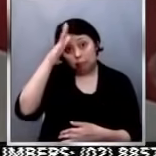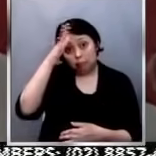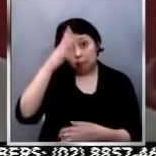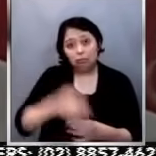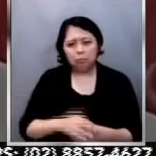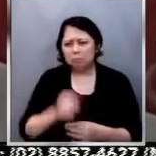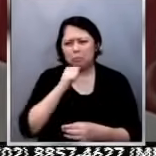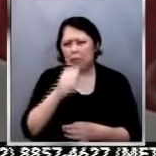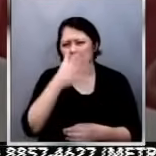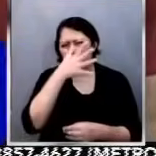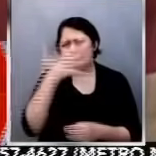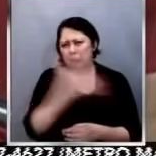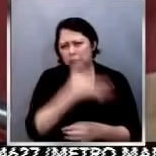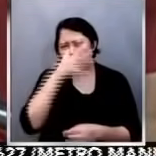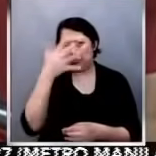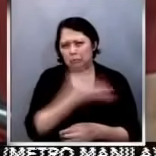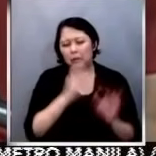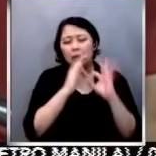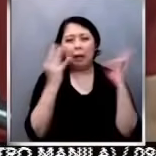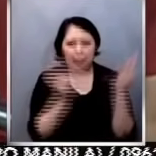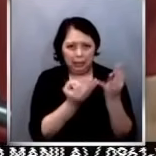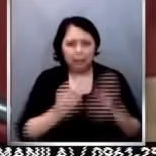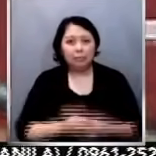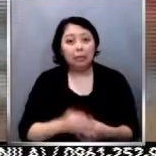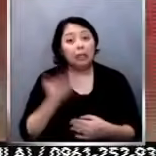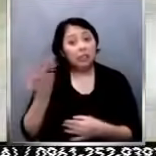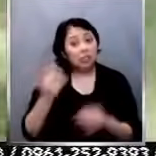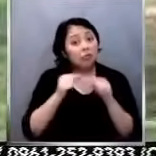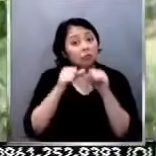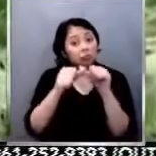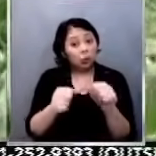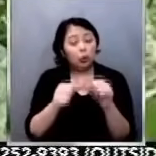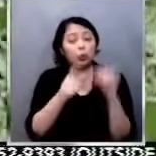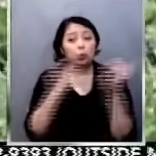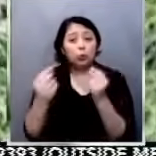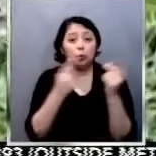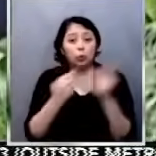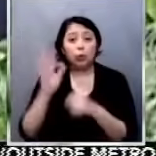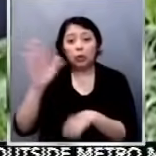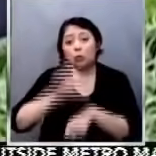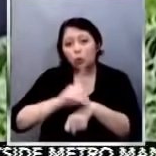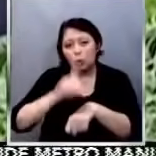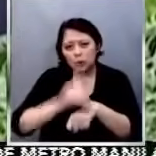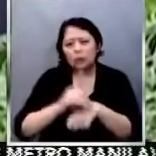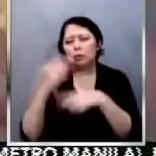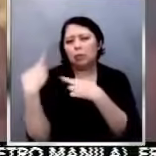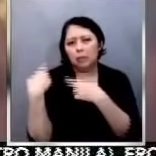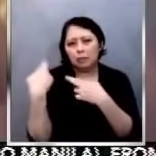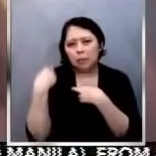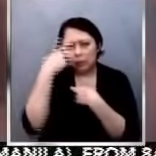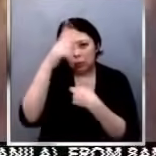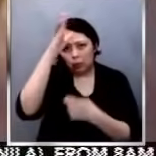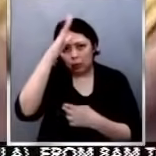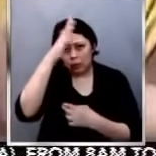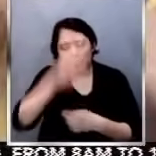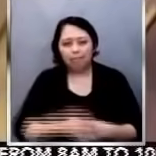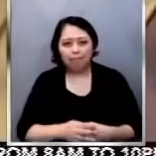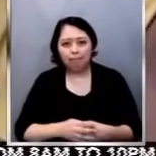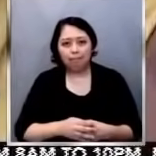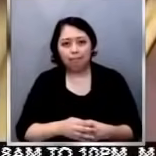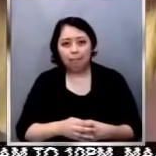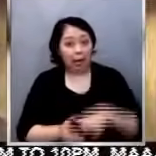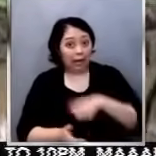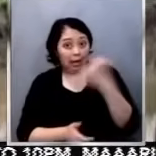Tinupad niya yung tungkulin niya bilang ama sa amin. Pursigido rin sa pagtatrabaho si Mang Jonathan para sa kanyang anak na may